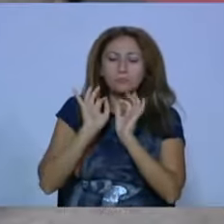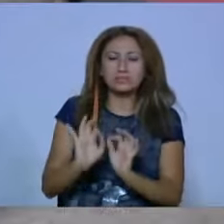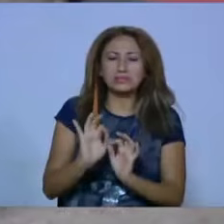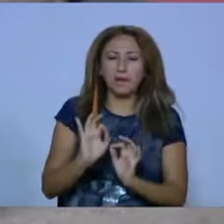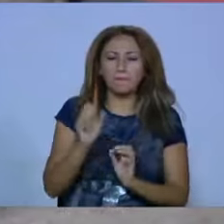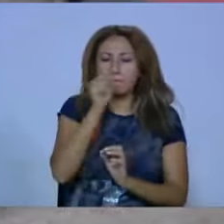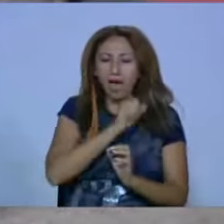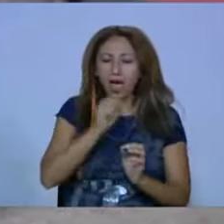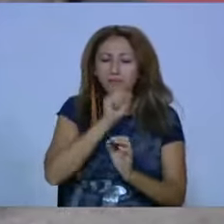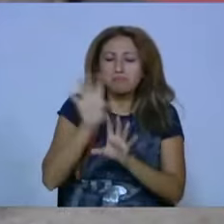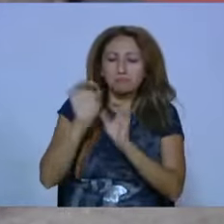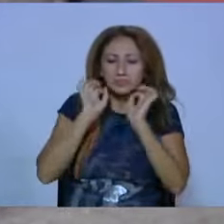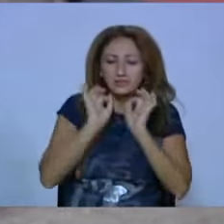الطريقة.